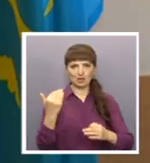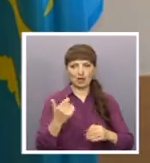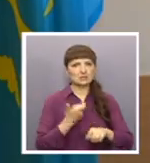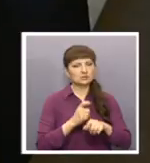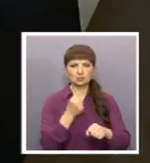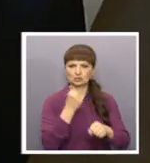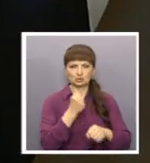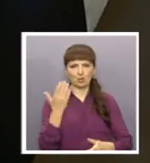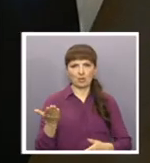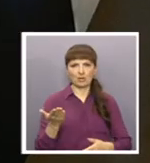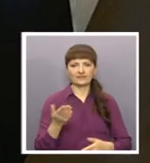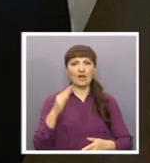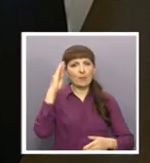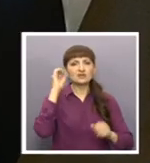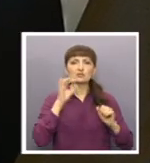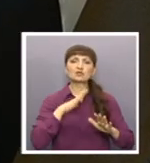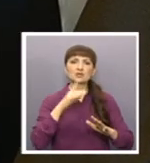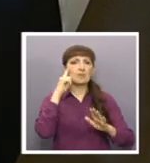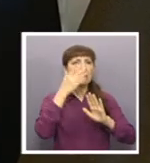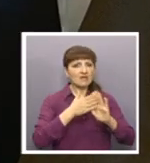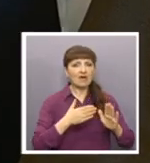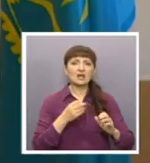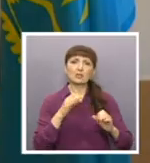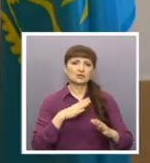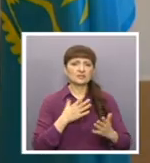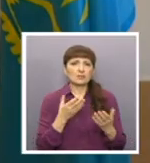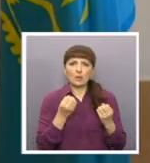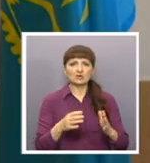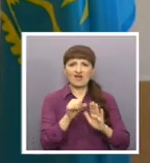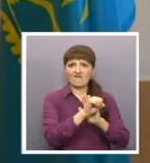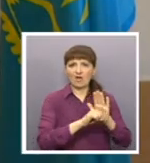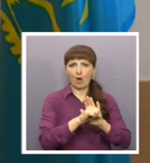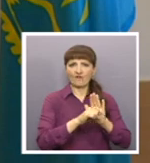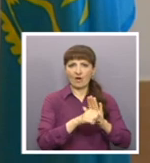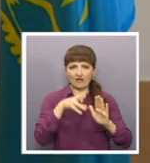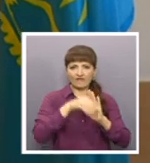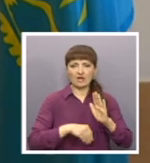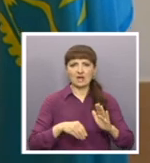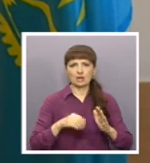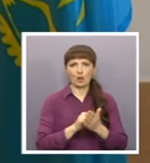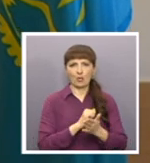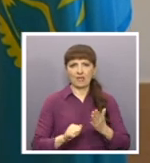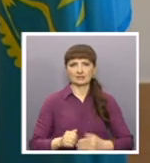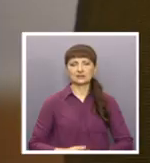слишком жестокое. Парня можно было понять и как минимум обойтись выговором с занесением в личное дело.